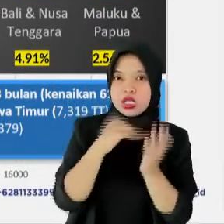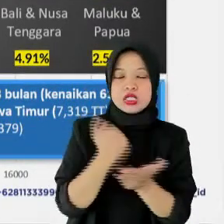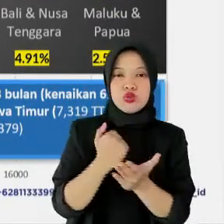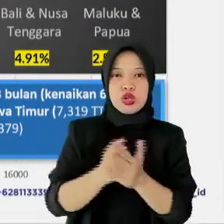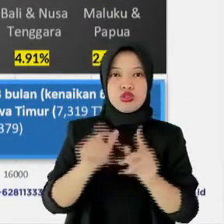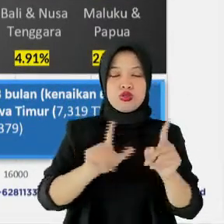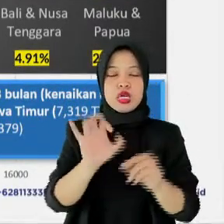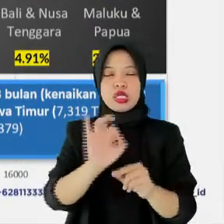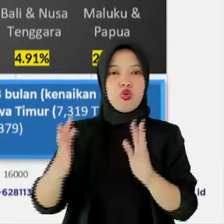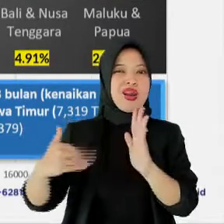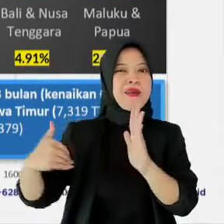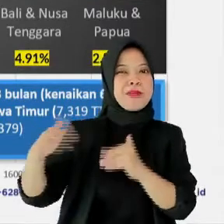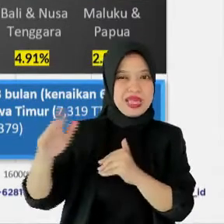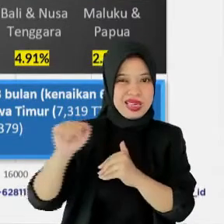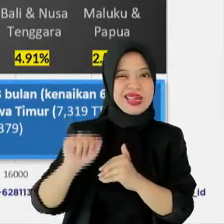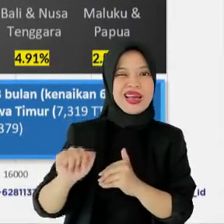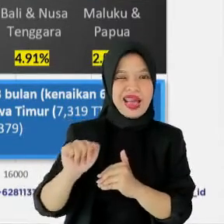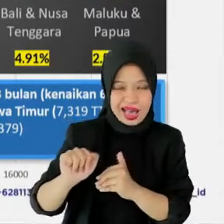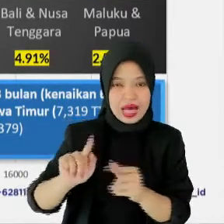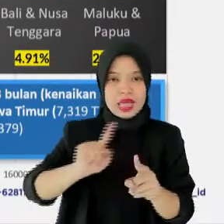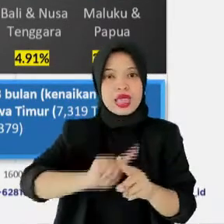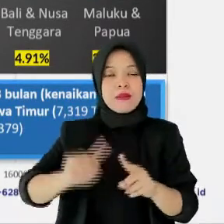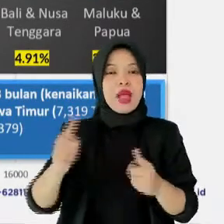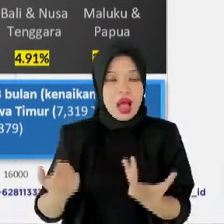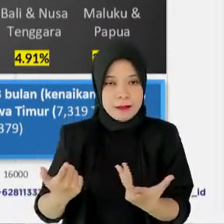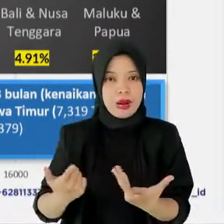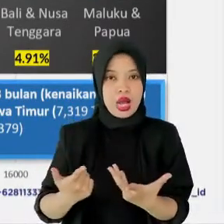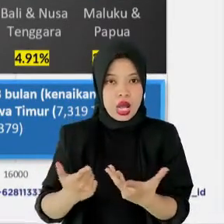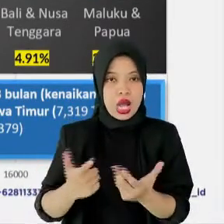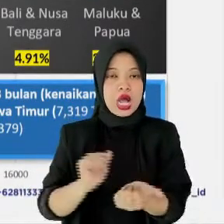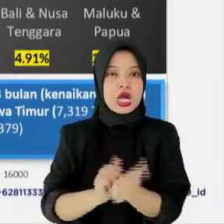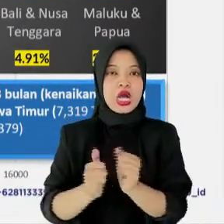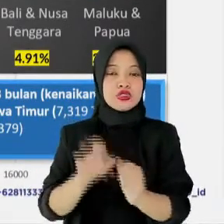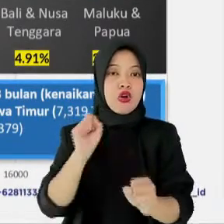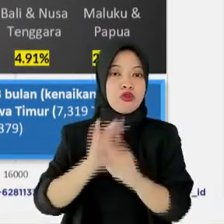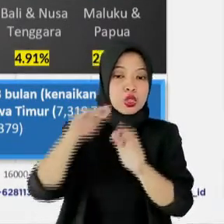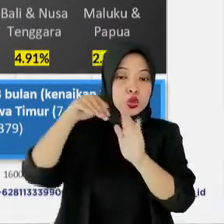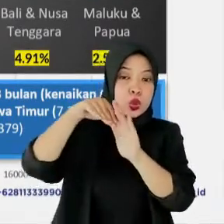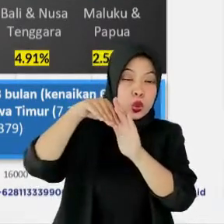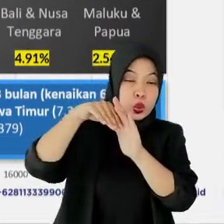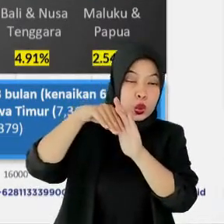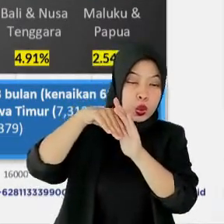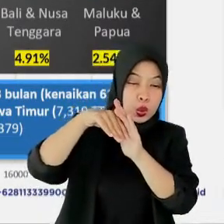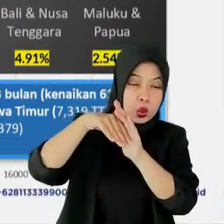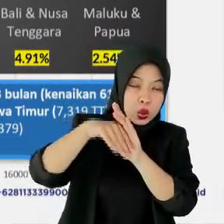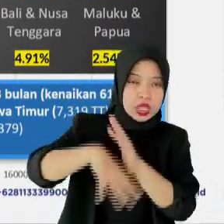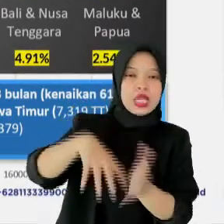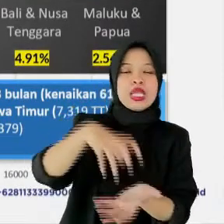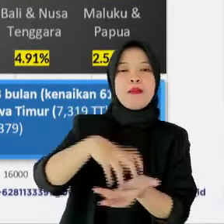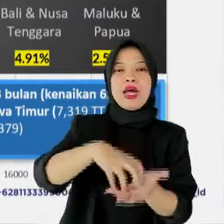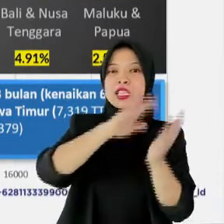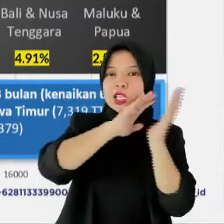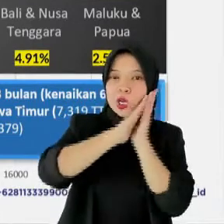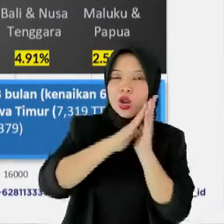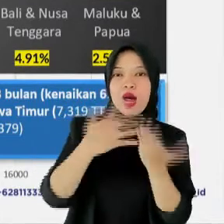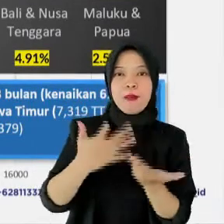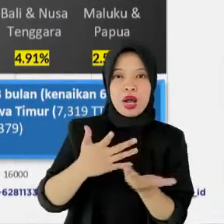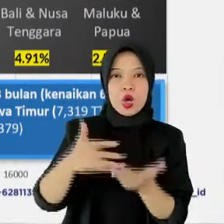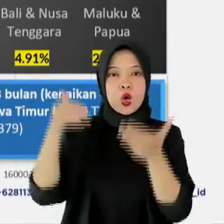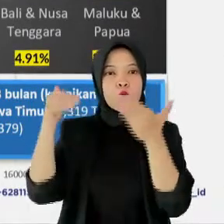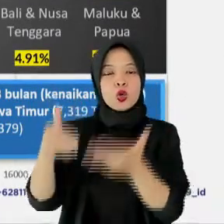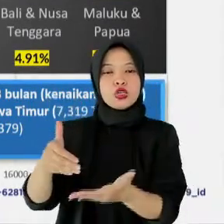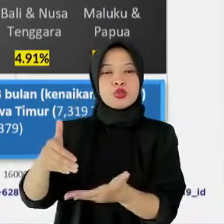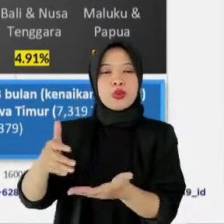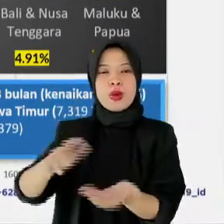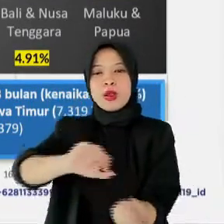lebih dari 17 ribu. Cuma pada saat kasus sekarang sudah trennya sudah mulai menurun, tempat tidurnya dikonversikan lagi untuk non-covid lagi.